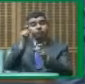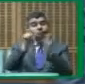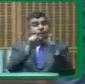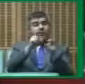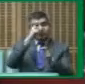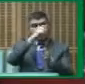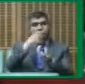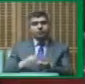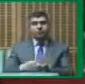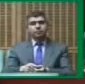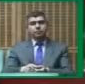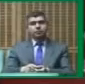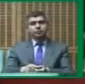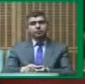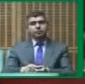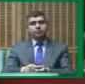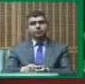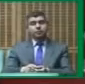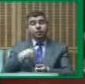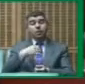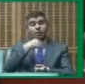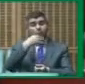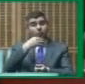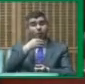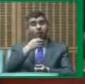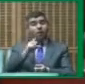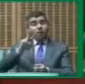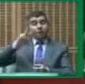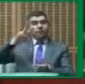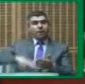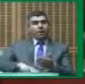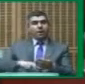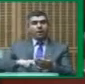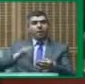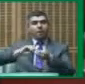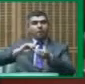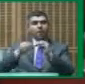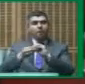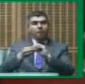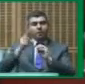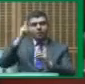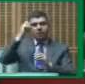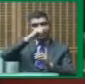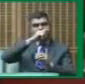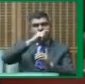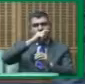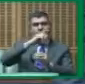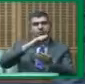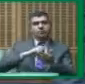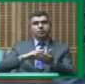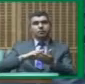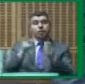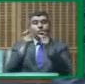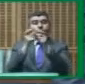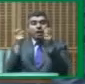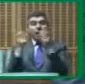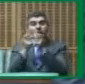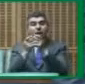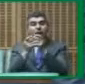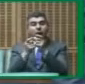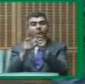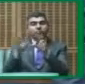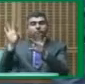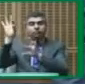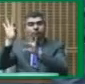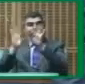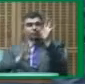هذا الاستثمار. مما يزيد الأمر تعقيدا أن القطاع الخاص الذي عليه استيعاب جزء